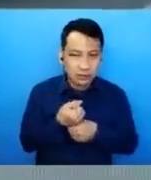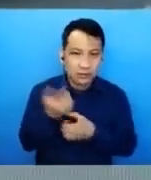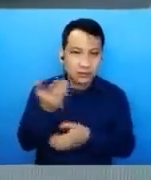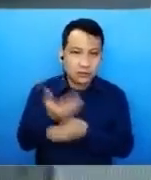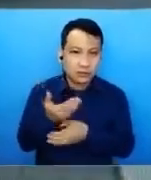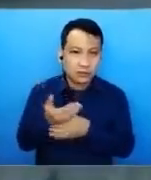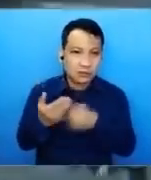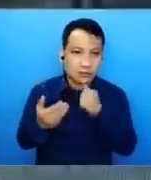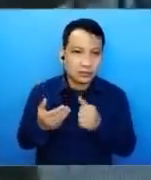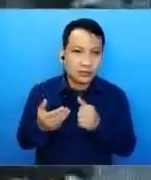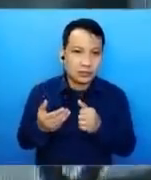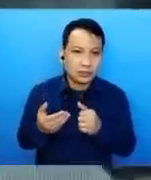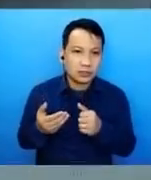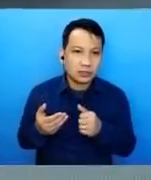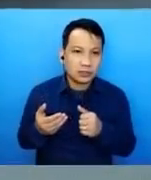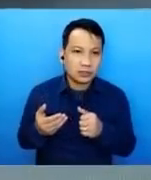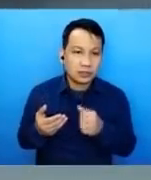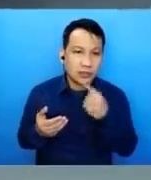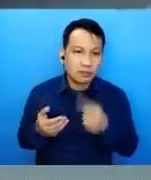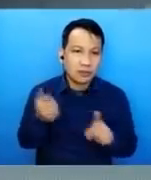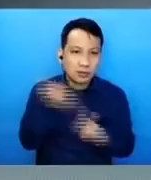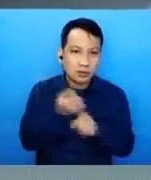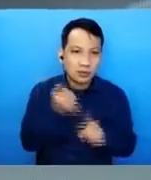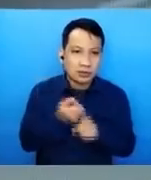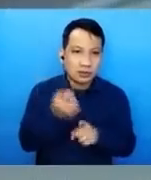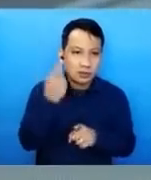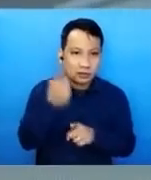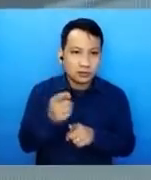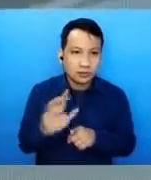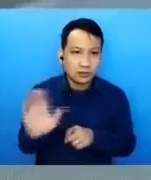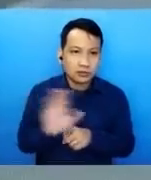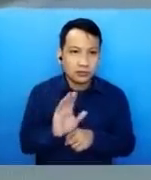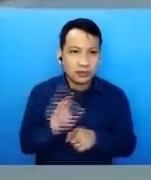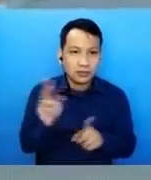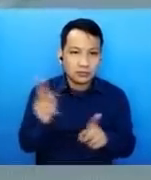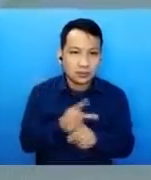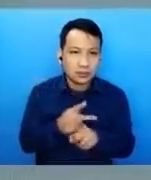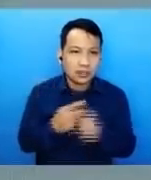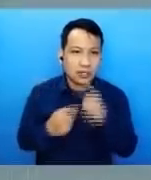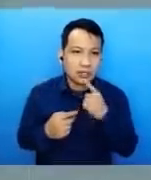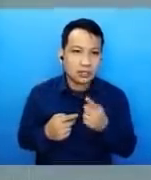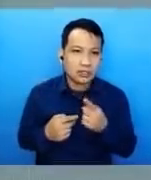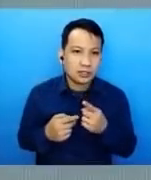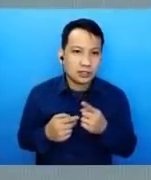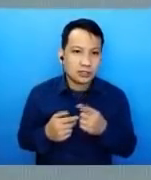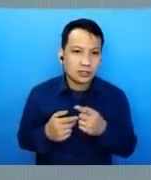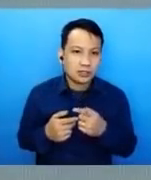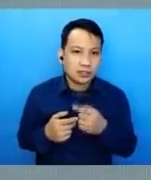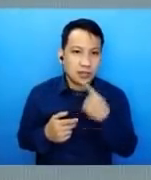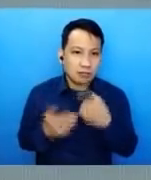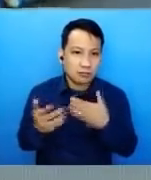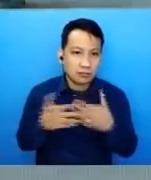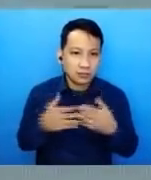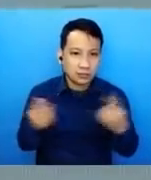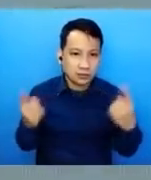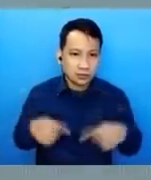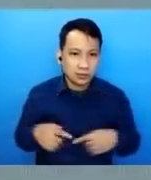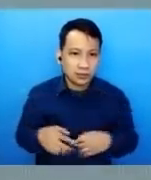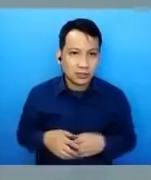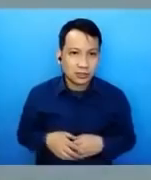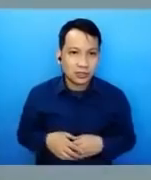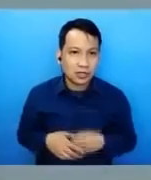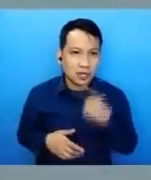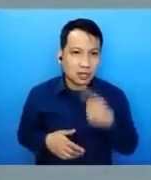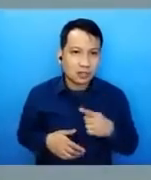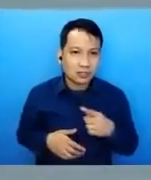siya nakaporma matapos sugurin ng isa sa mga biktima. Naging malapatintero bigla ang eksena hanggang sa naakuha